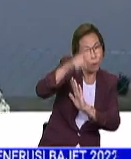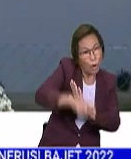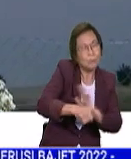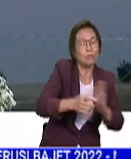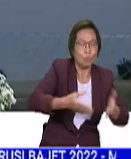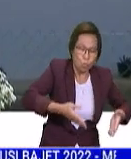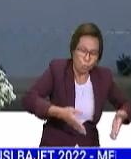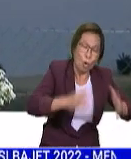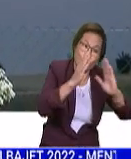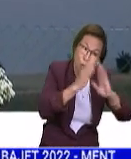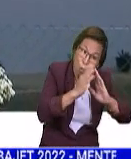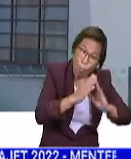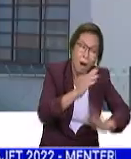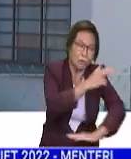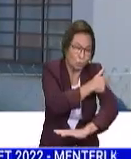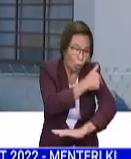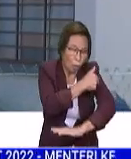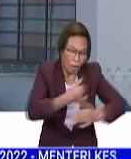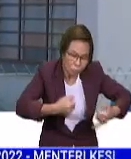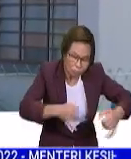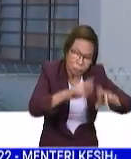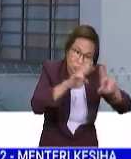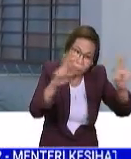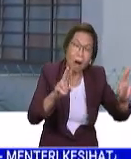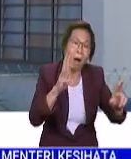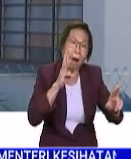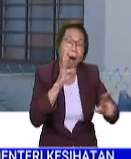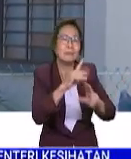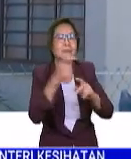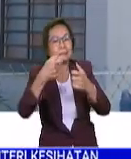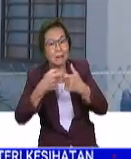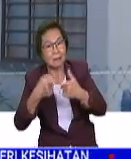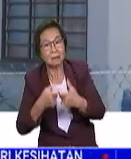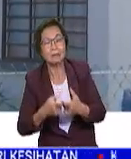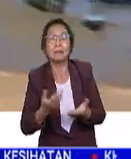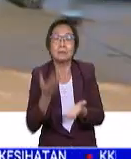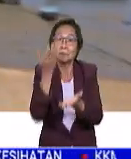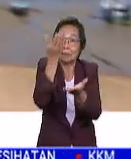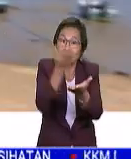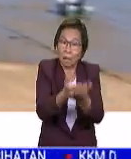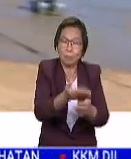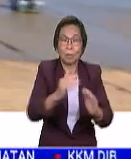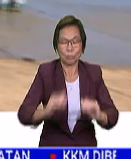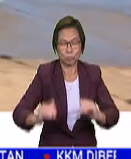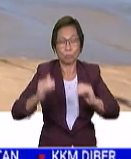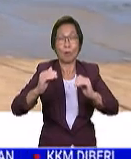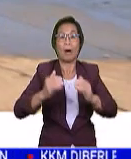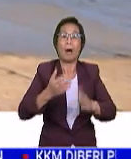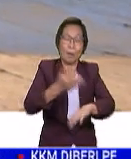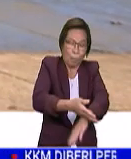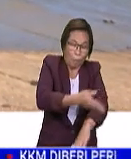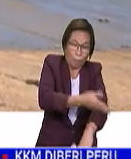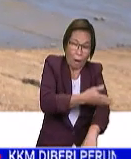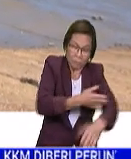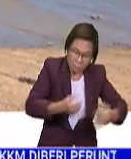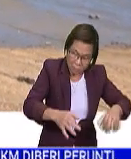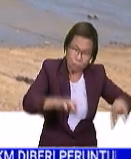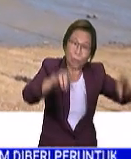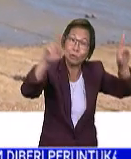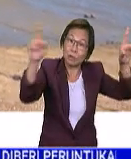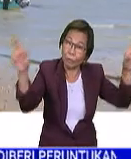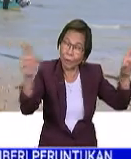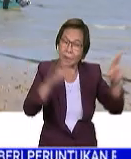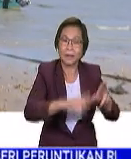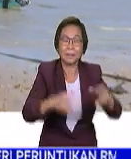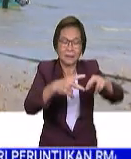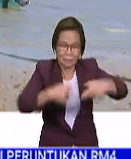dawai antaranya cadangan penempatan semula penduduk Tanjung dawai menaik taraf infrastruktur jalan raya dan